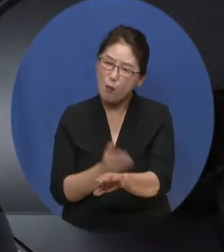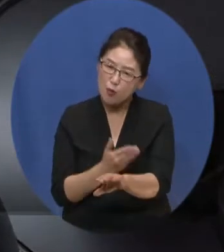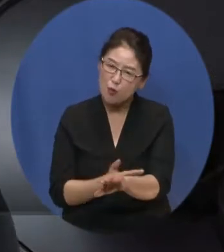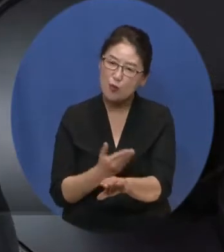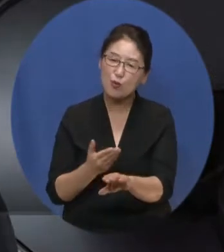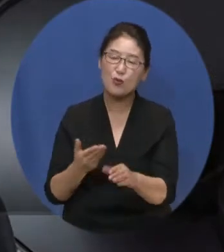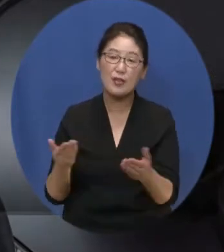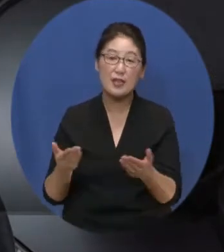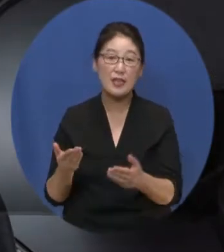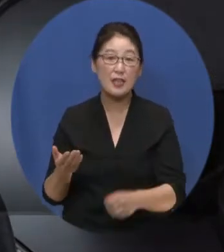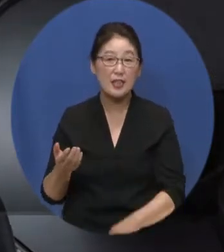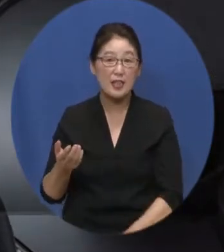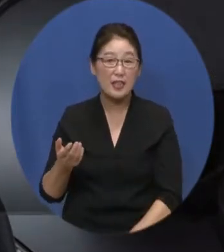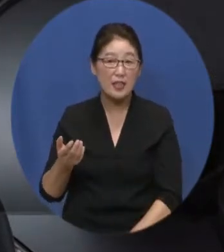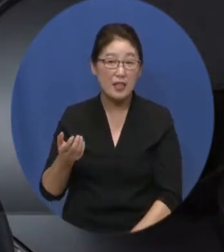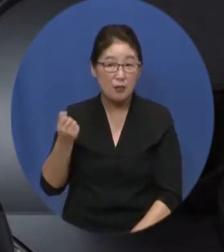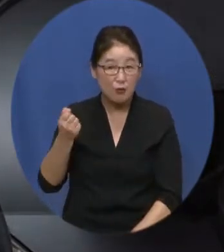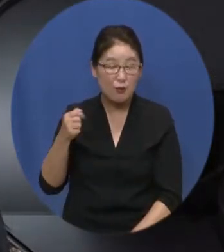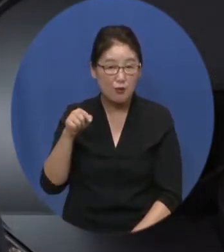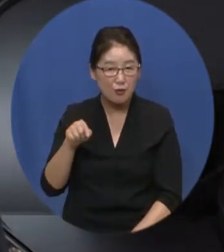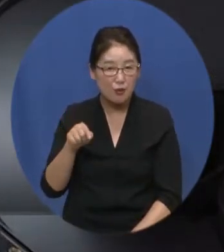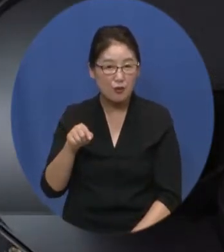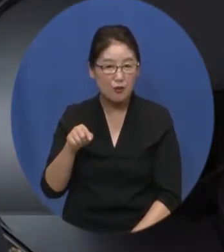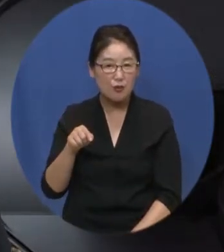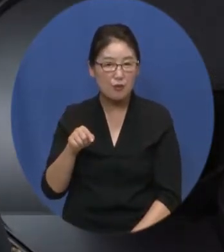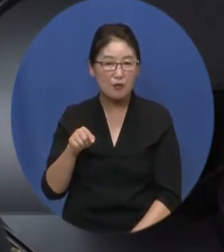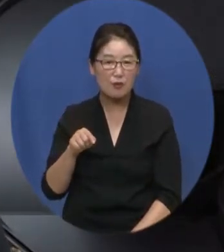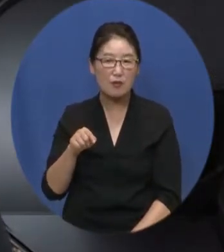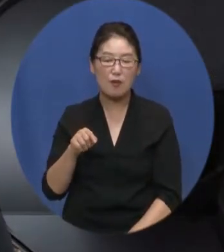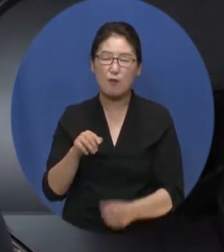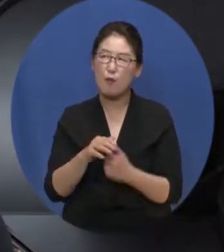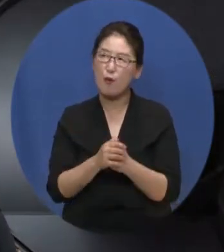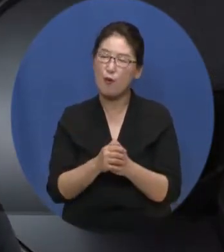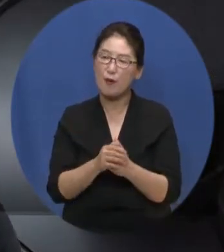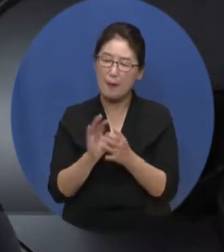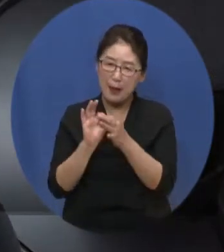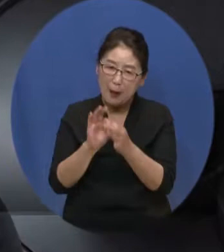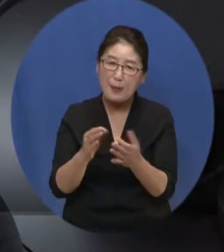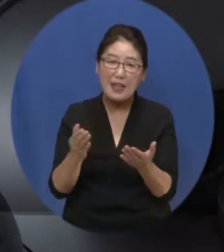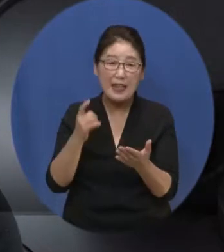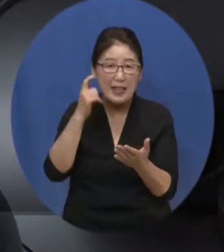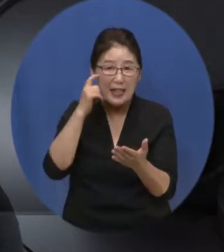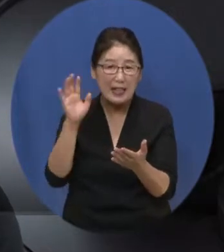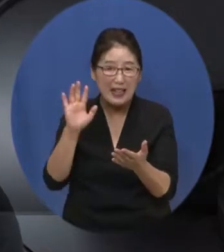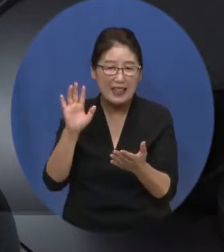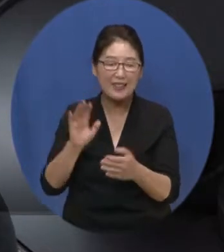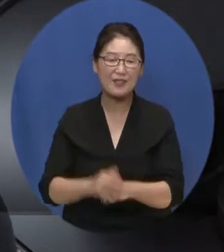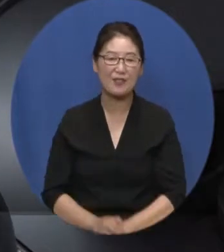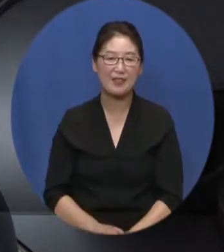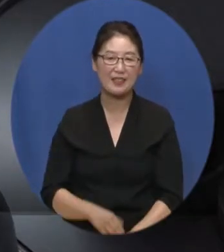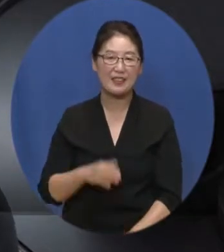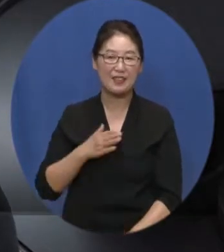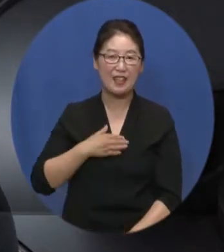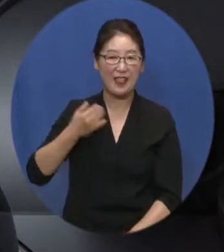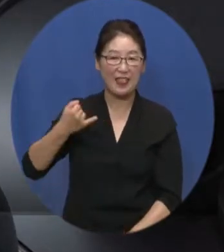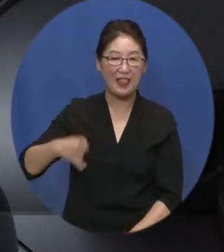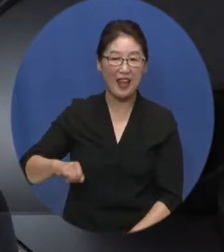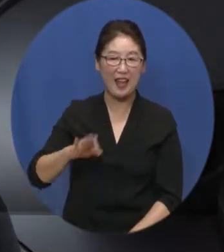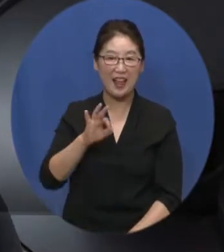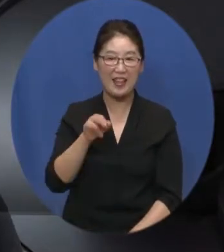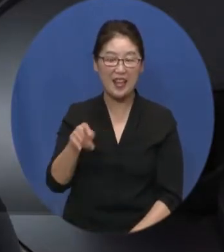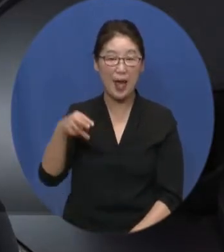직업을 3 와야겠다 라는 생각은 처음에는 없었어요 그런데 이제 제 딸 예 소리